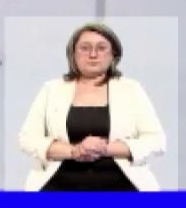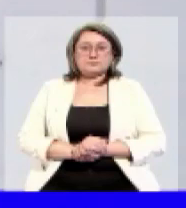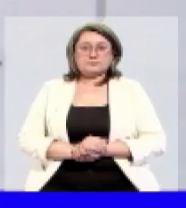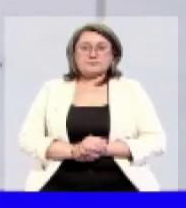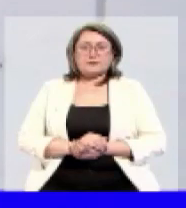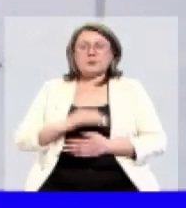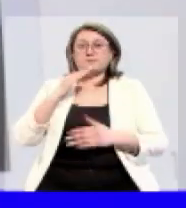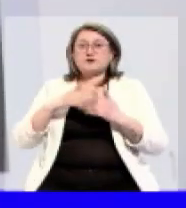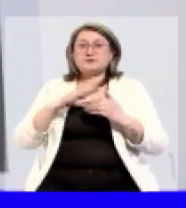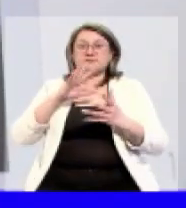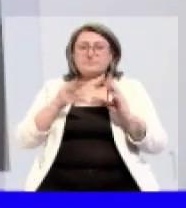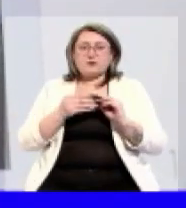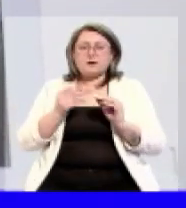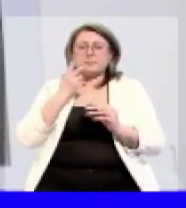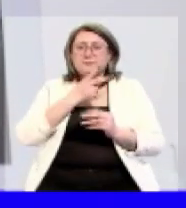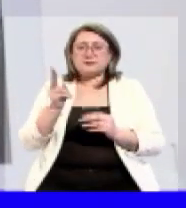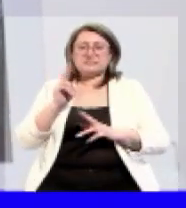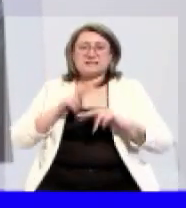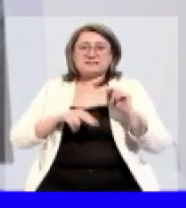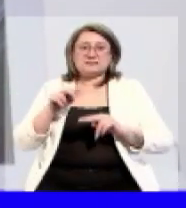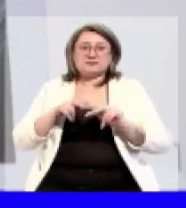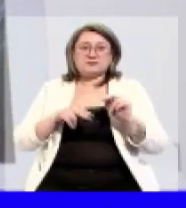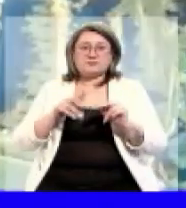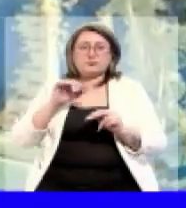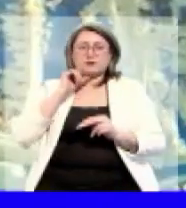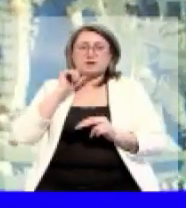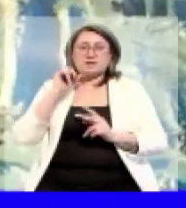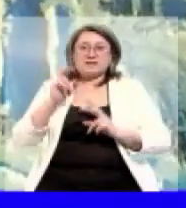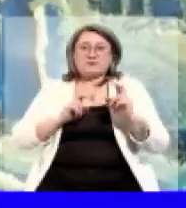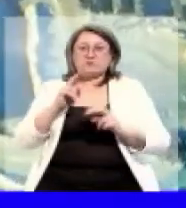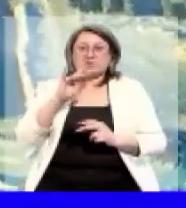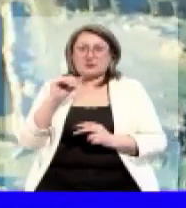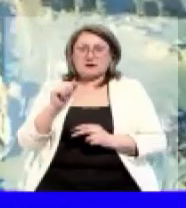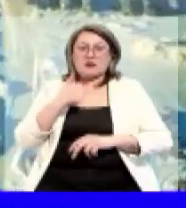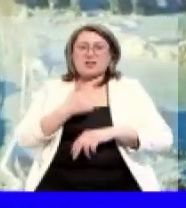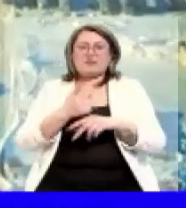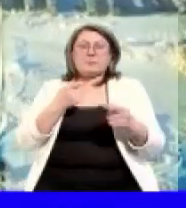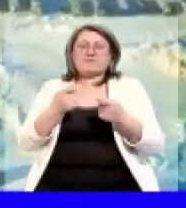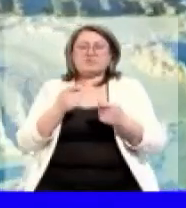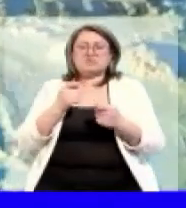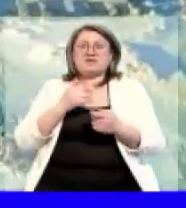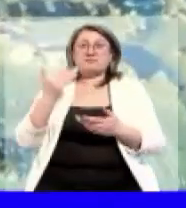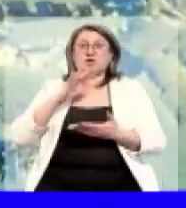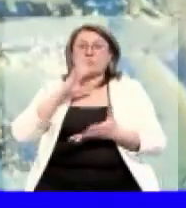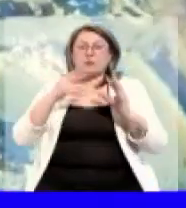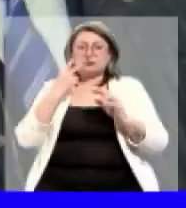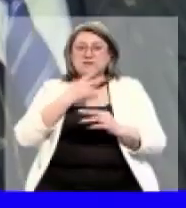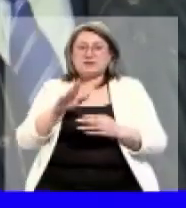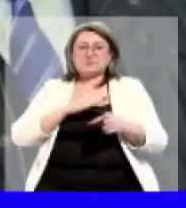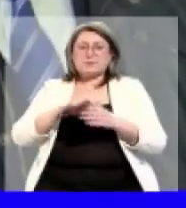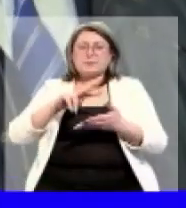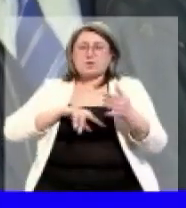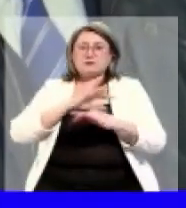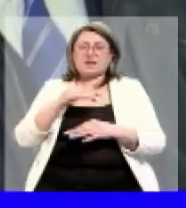Ең алдымен Қостанайда салынып жатқан Кия зауытының құрылысымен танысқан үкімет басшысы жобаның жүзеге асуымен оның өңір экономикасына тигізер пайдасын жоғары бағалады.